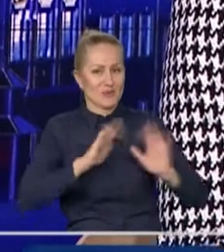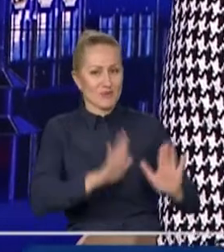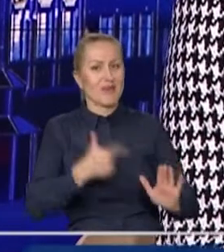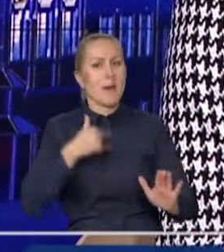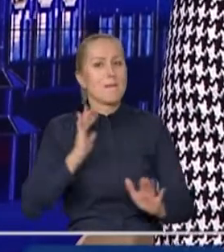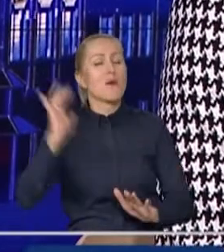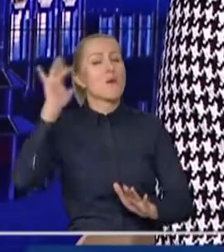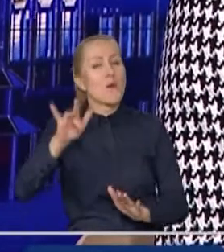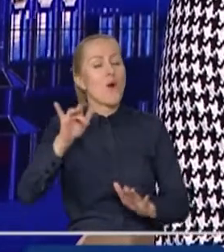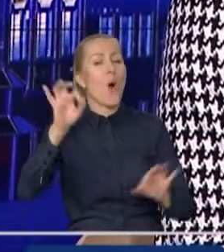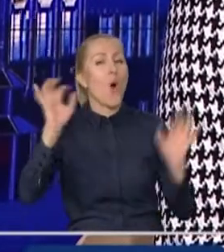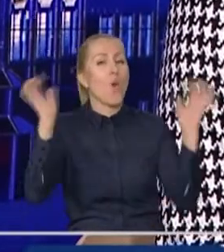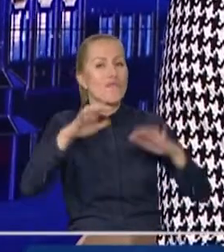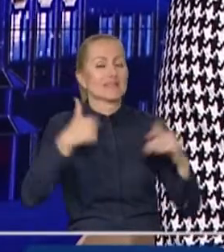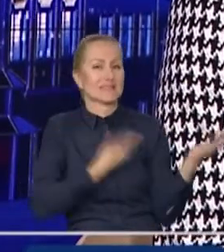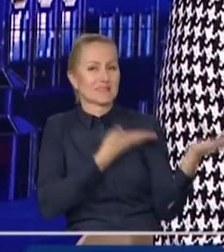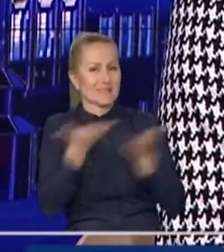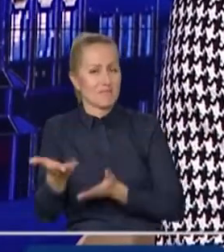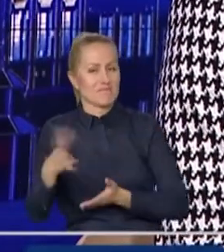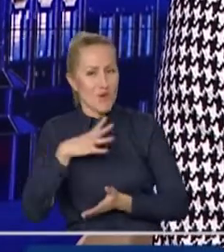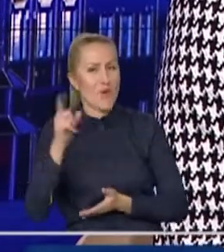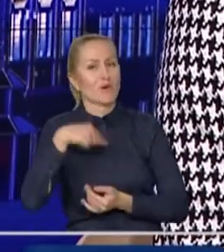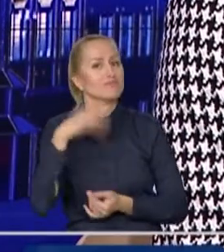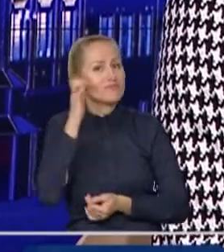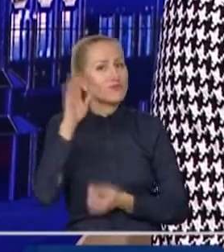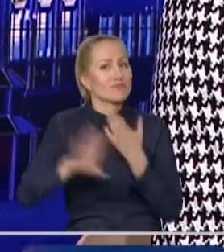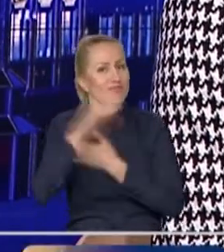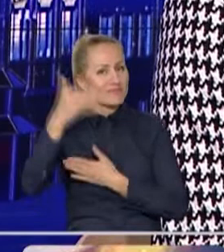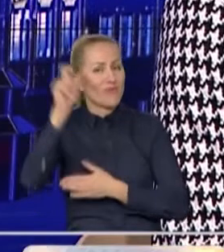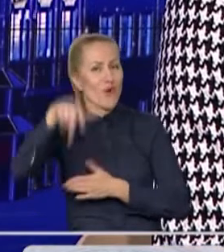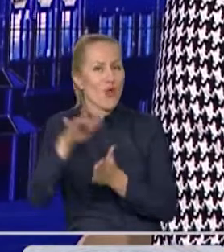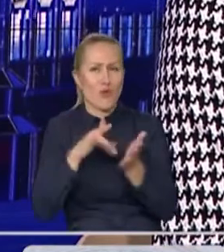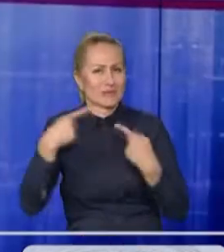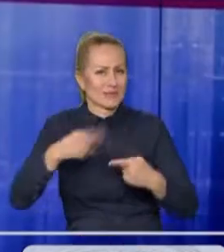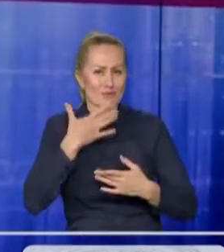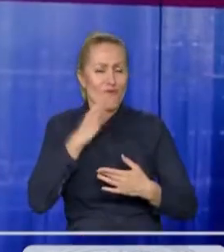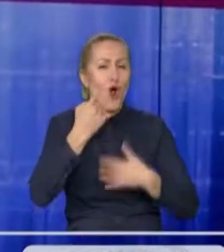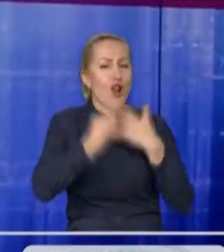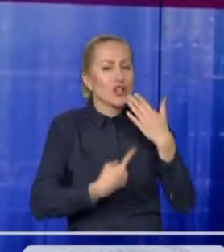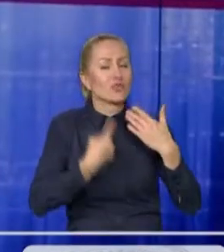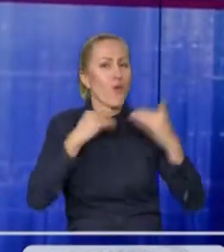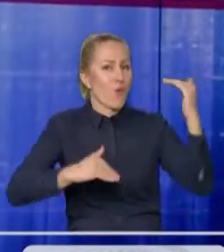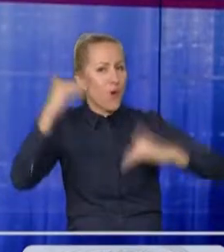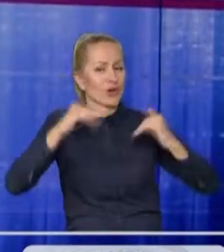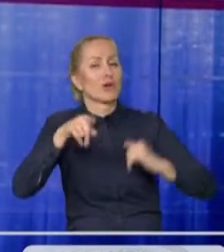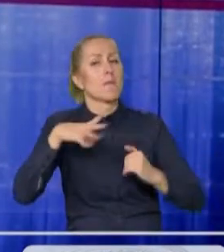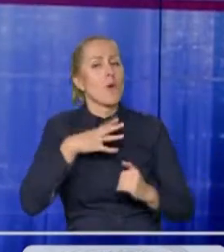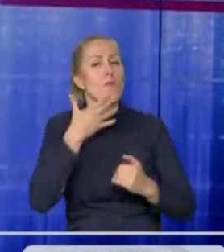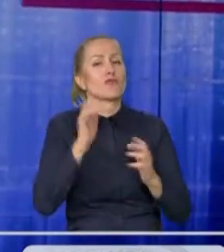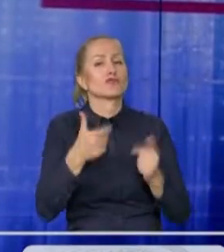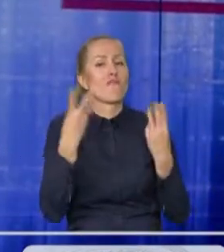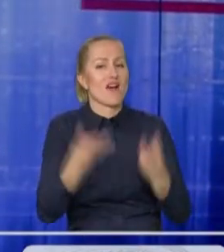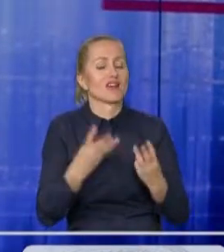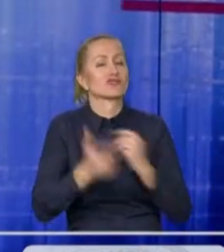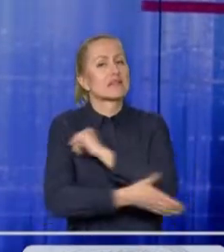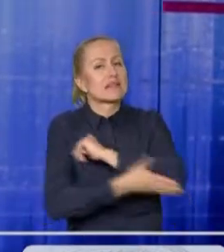gość, zostałem zaproszony, przysłuchiwałem się temu wystąpieniu. I nie mówił Donald Tusk o sondażach, powiedział rzecz moim zdaniem bardzo ważną, a propos